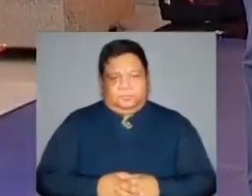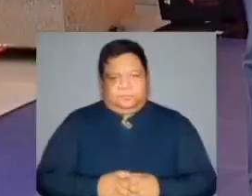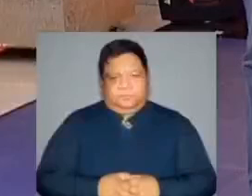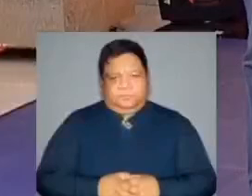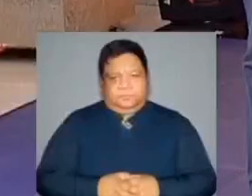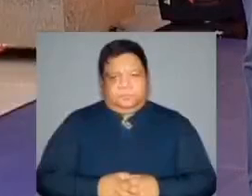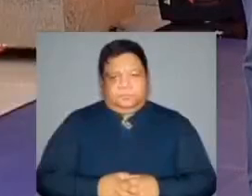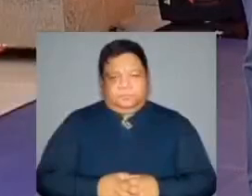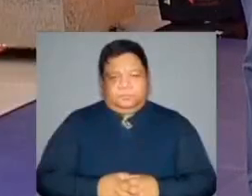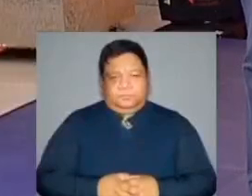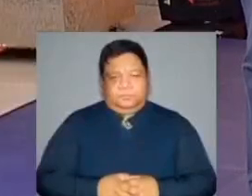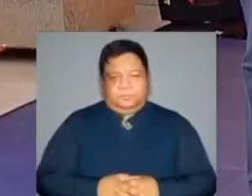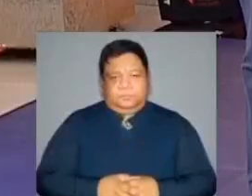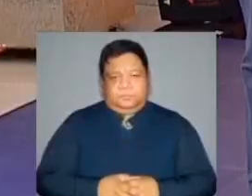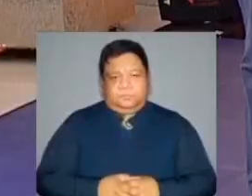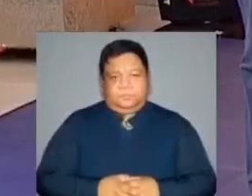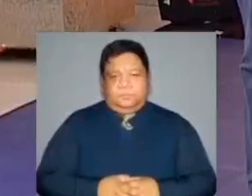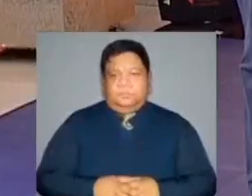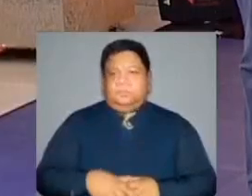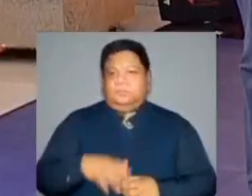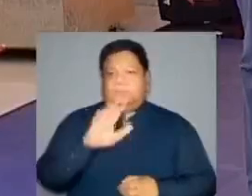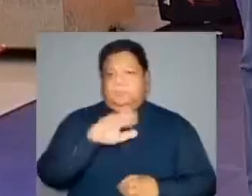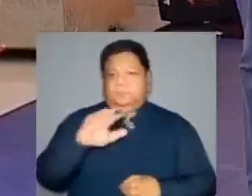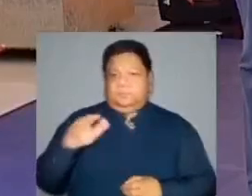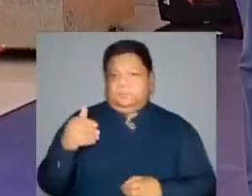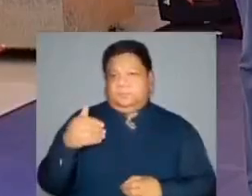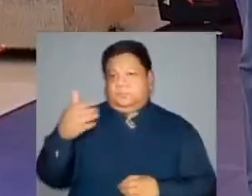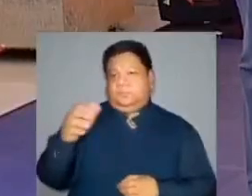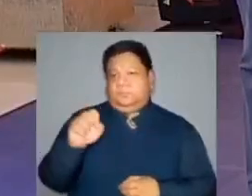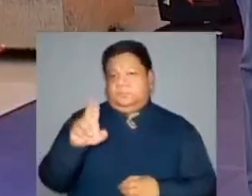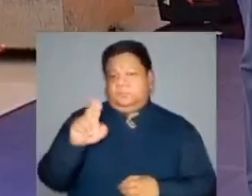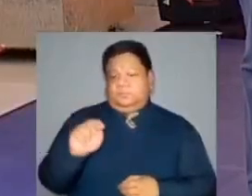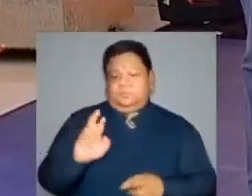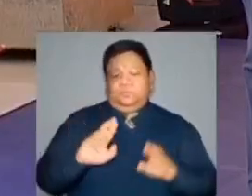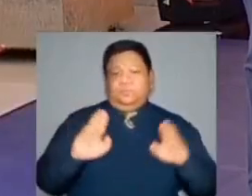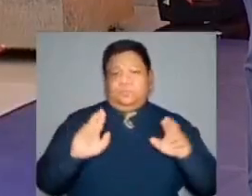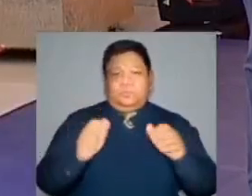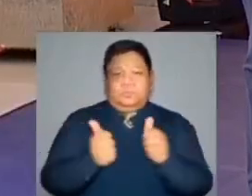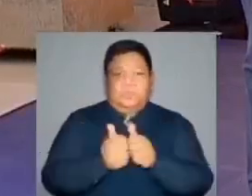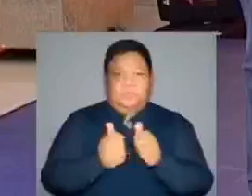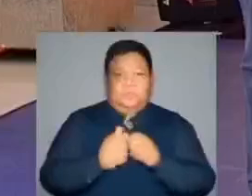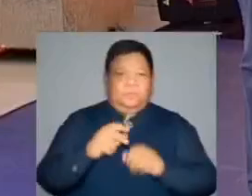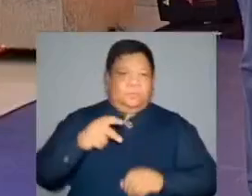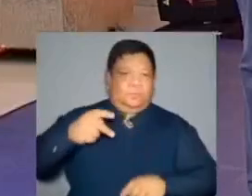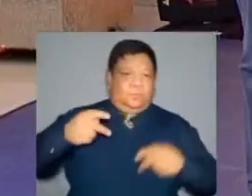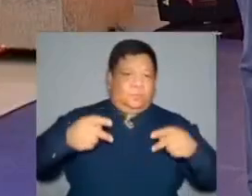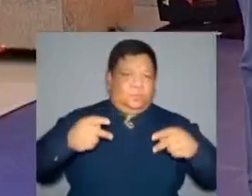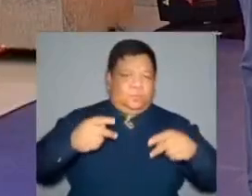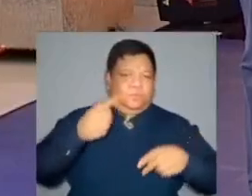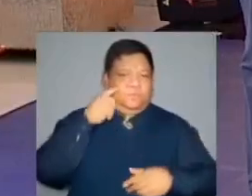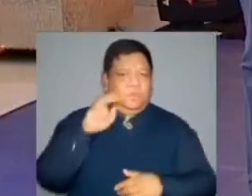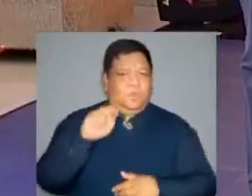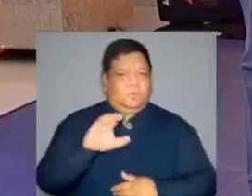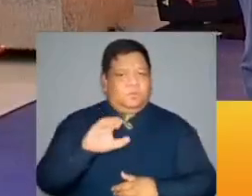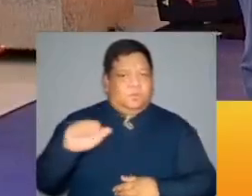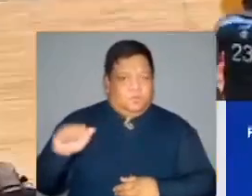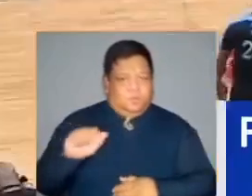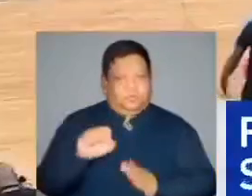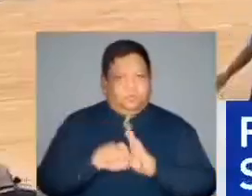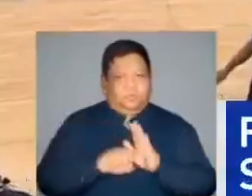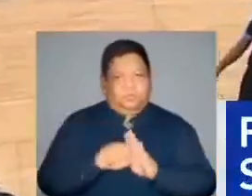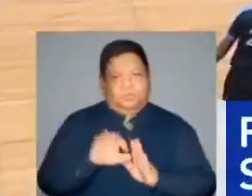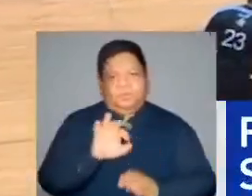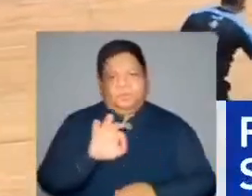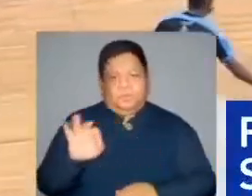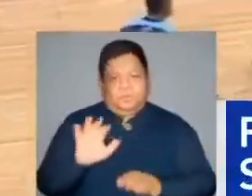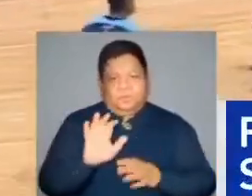Mga kapuso, sa linggo na ang Game 2 ng NCAA Season 99 Men's Basketball. December 10 po yan. Kasalukuyang lamang ang